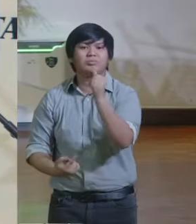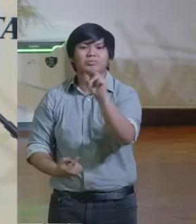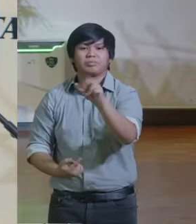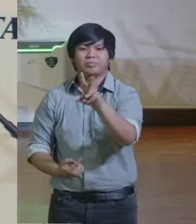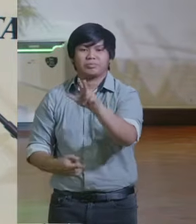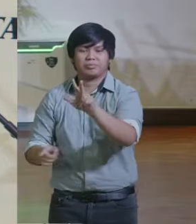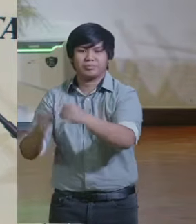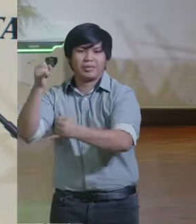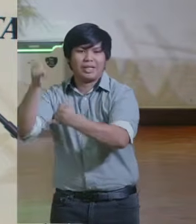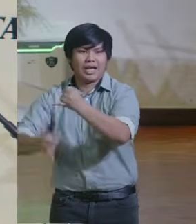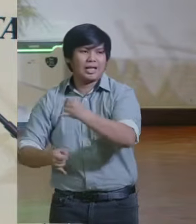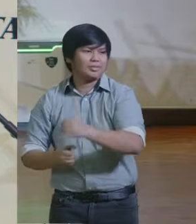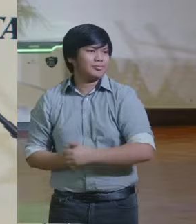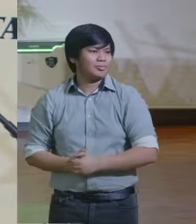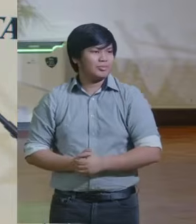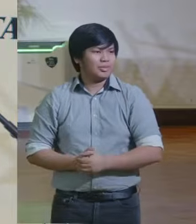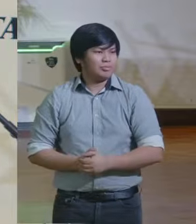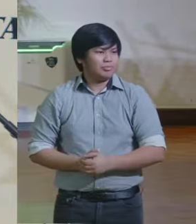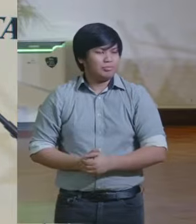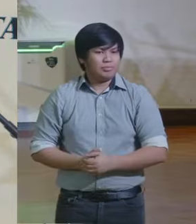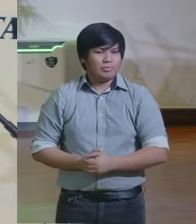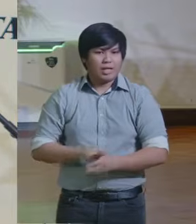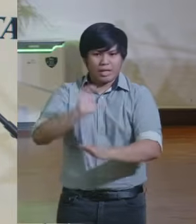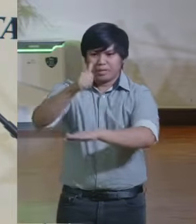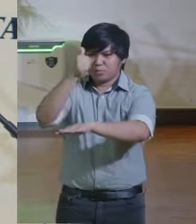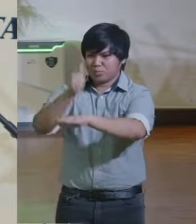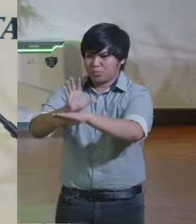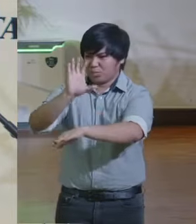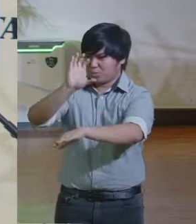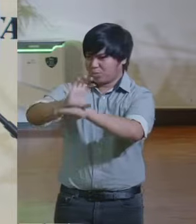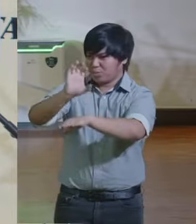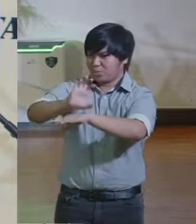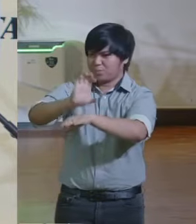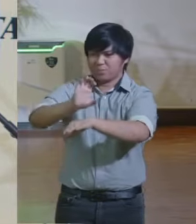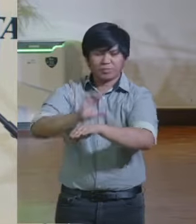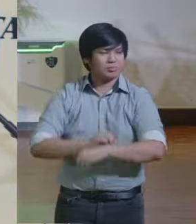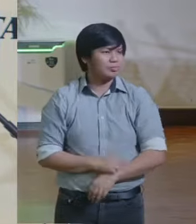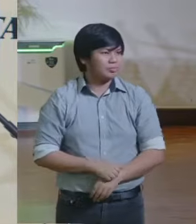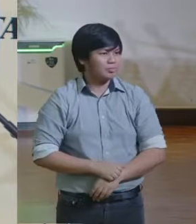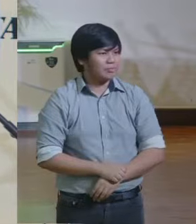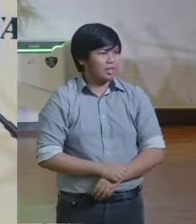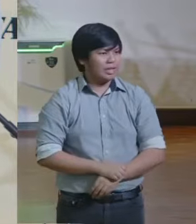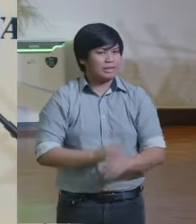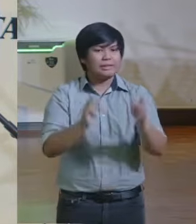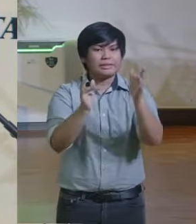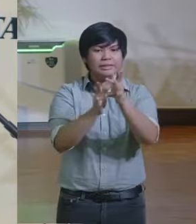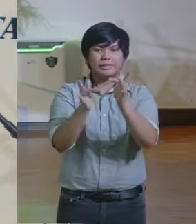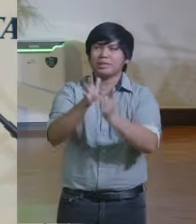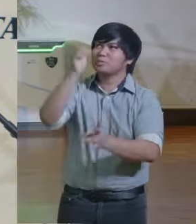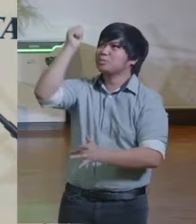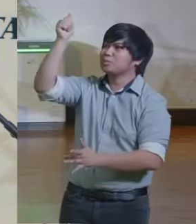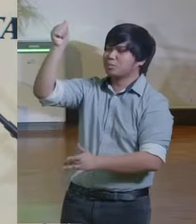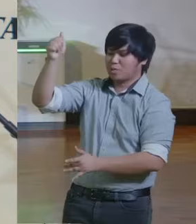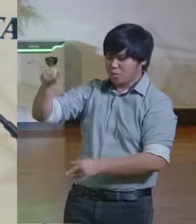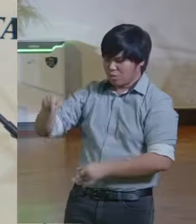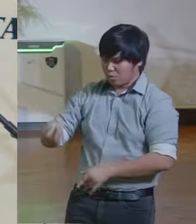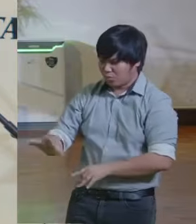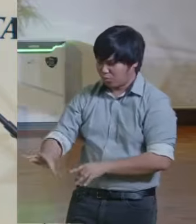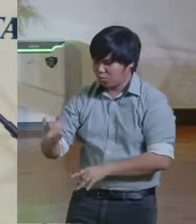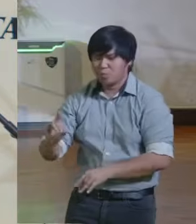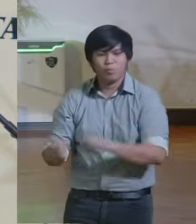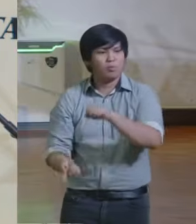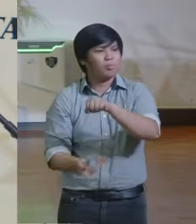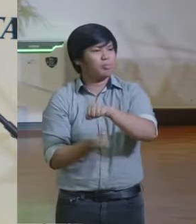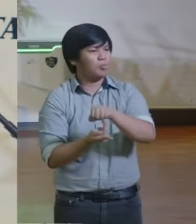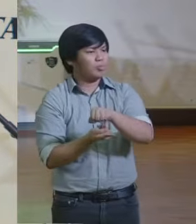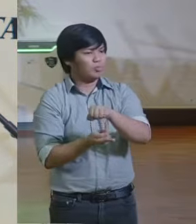Ephesians 2:20. Siya ay hinirang ng Diyos ng isang